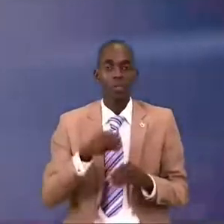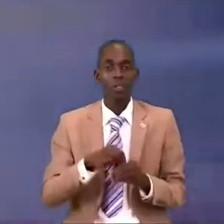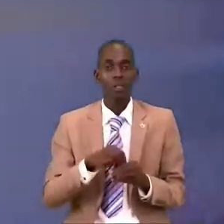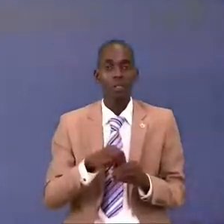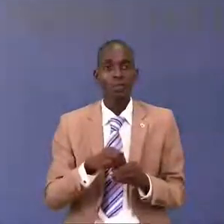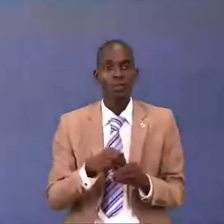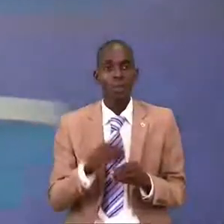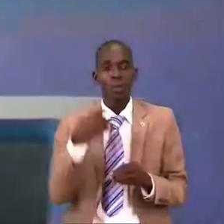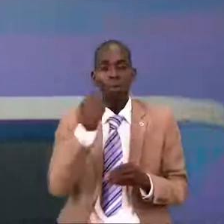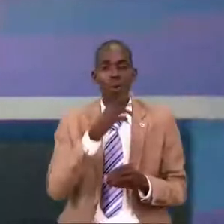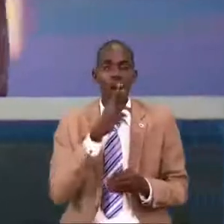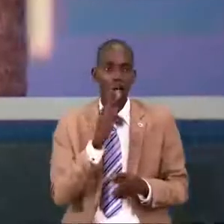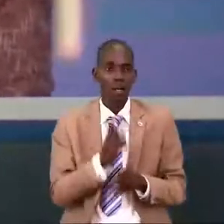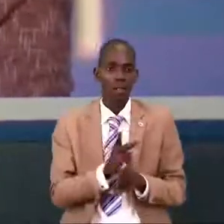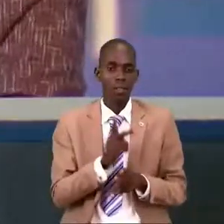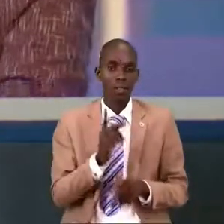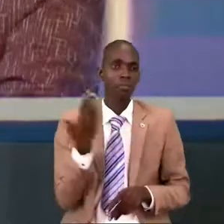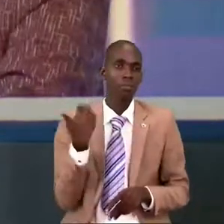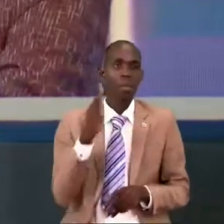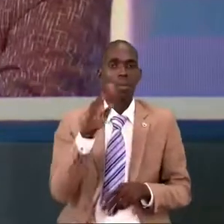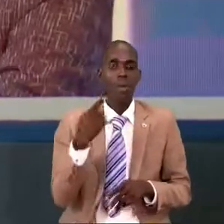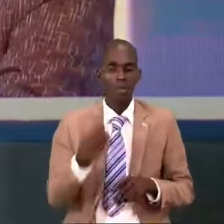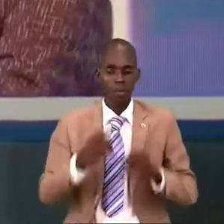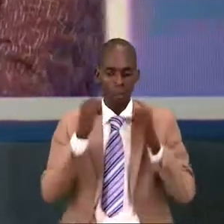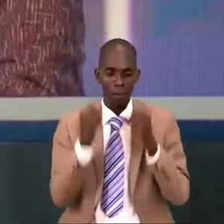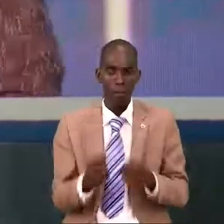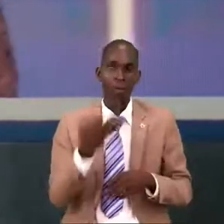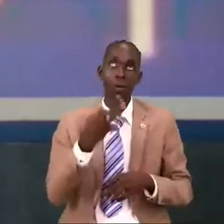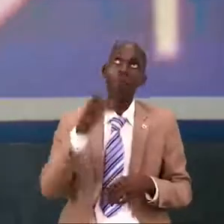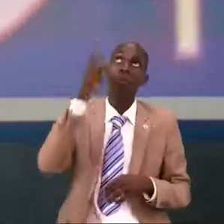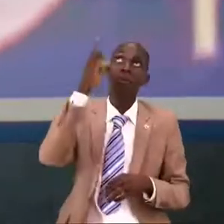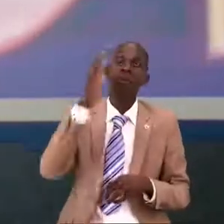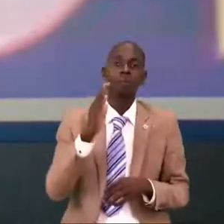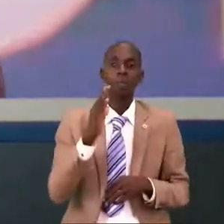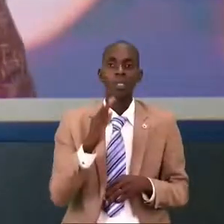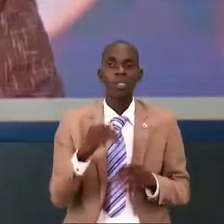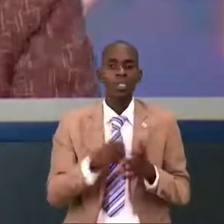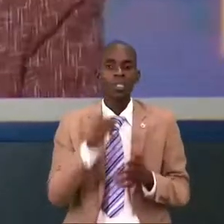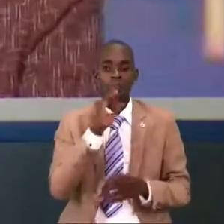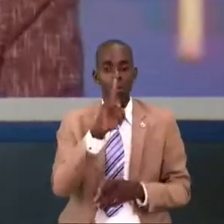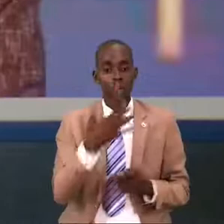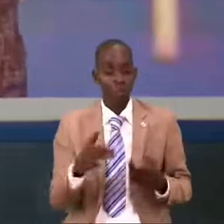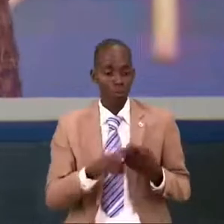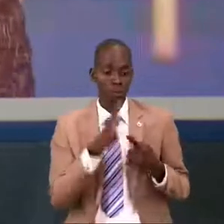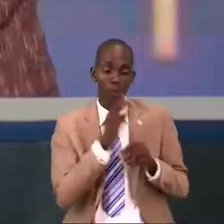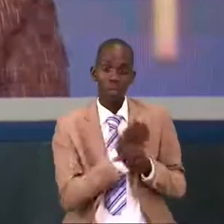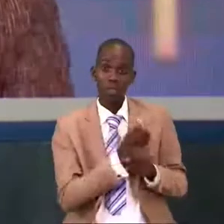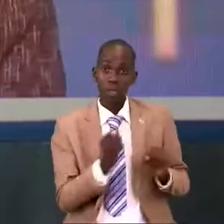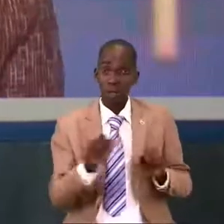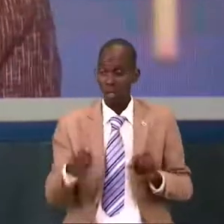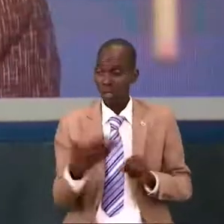êtes gardés par la foi. Une chose est d'être sauvé, mais l'autre chose est d'être gardé dans ce salut. Une chose est d'être